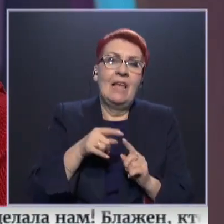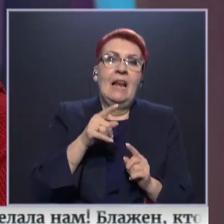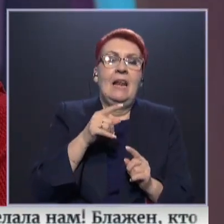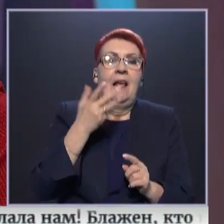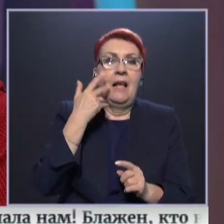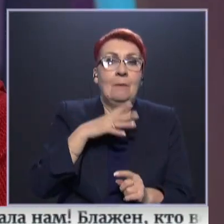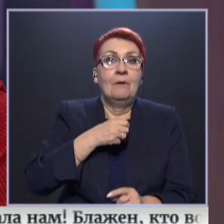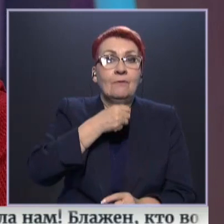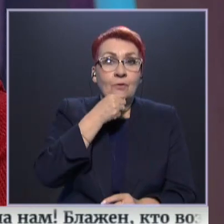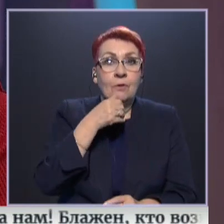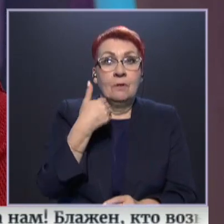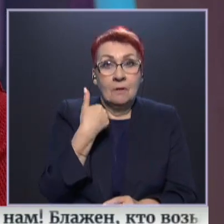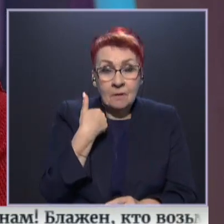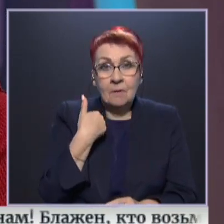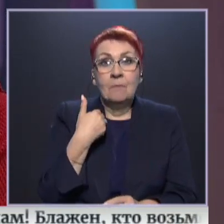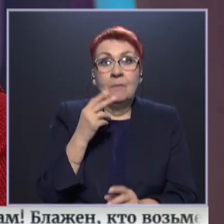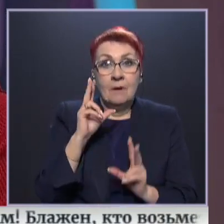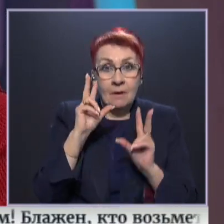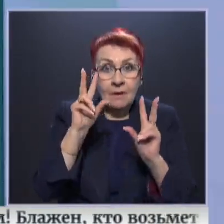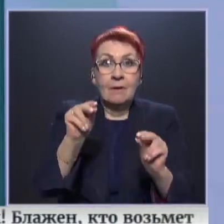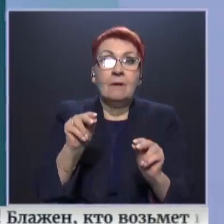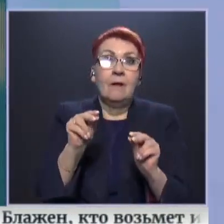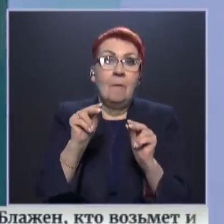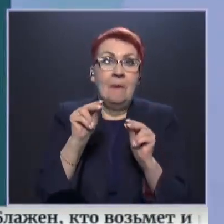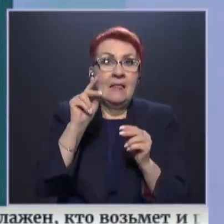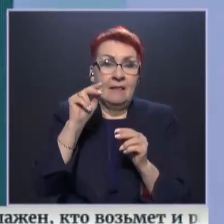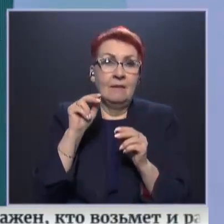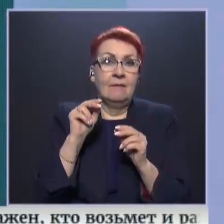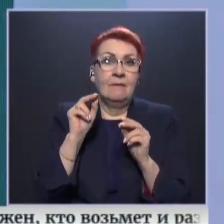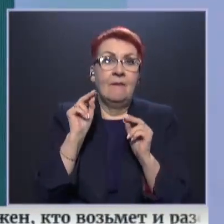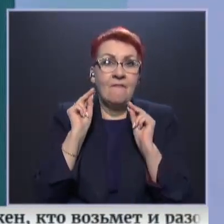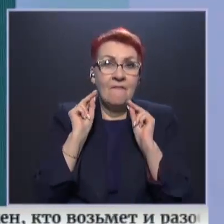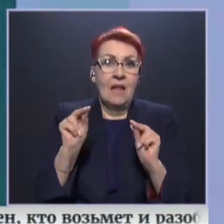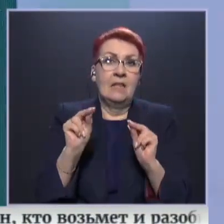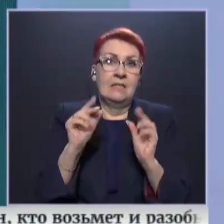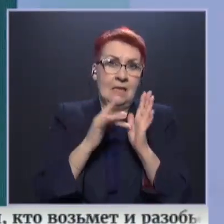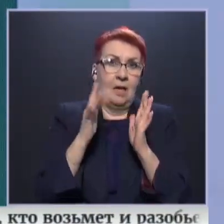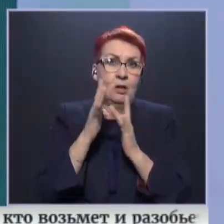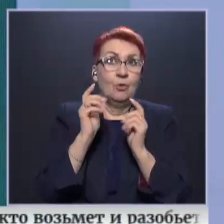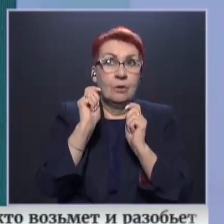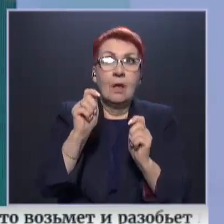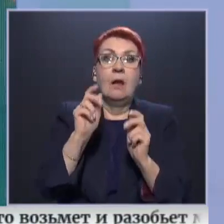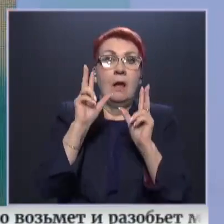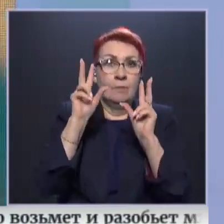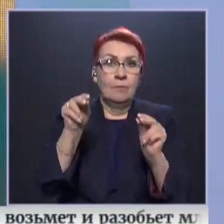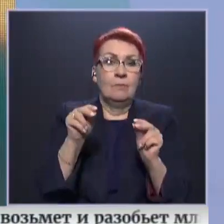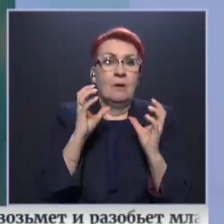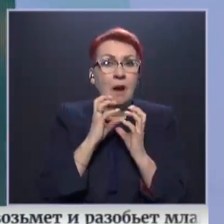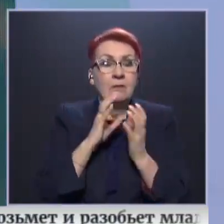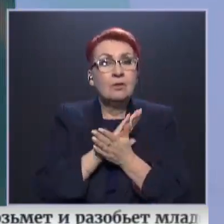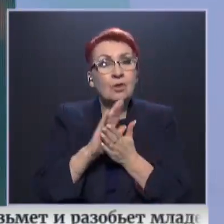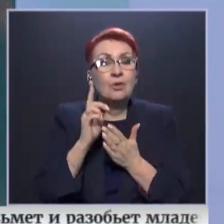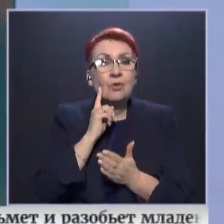состоянии, мы принесли обеты верности, любви Христу. Мы дали обещание хранить чистую